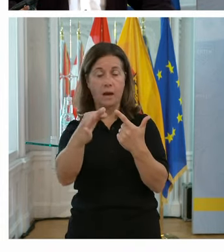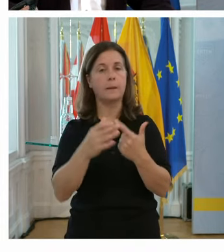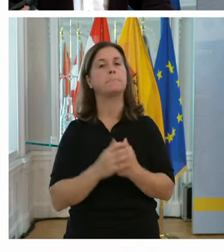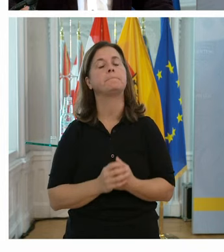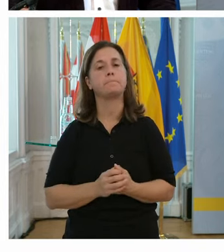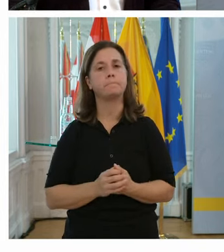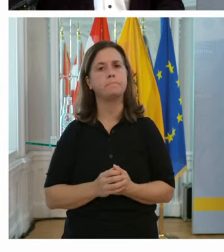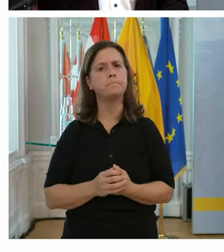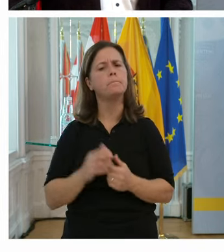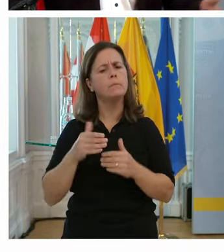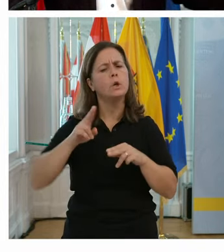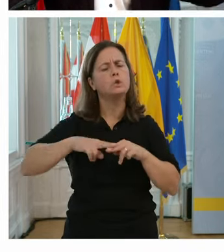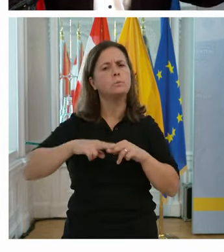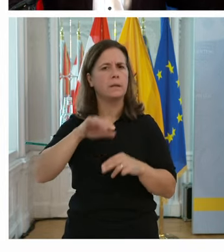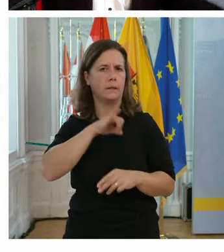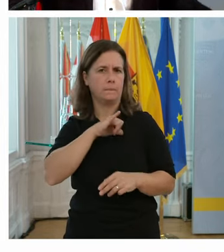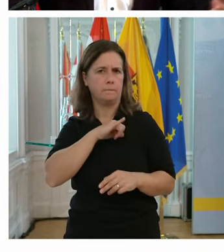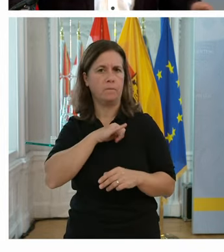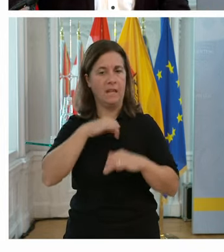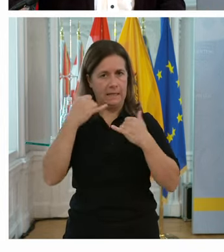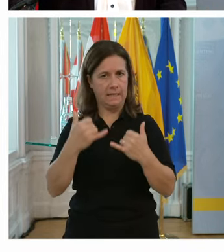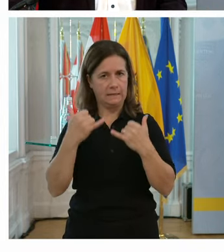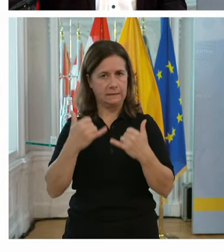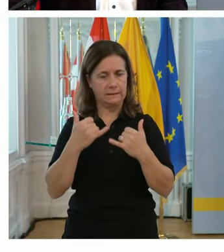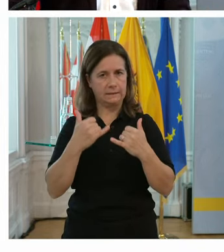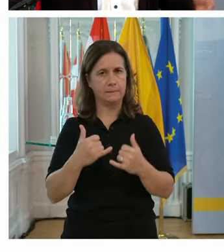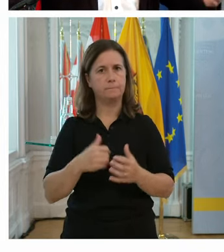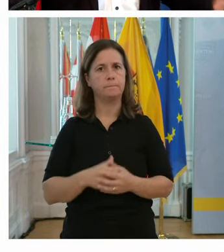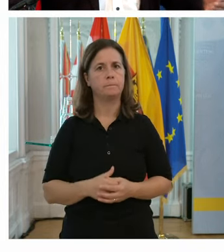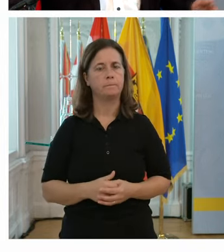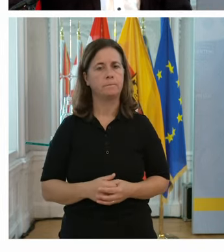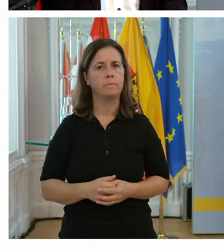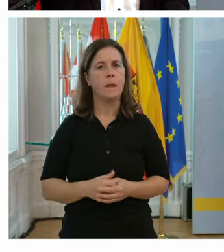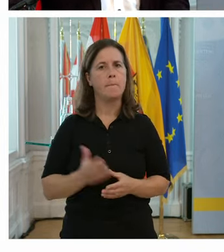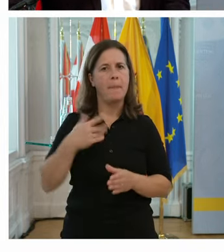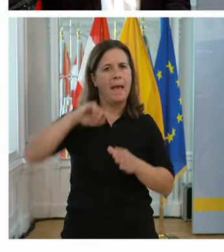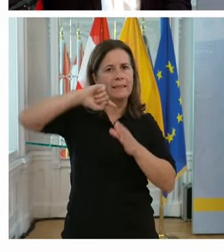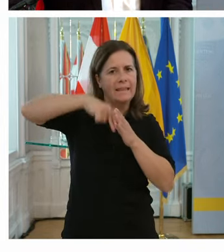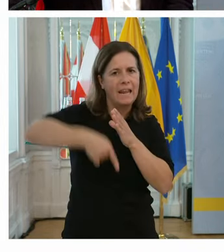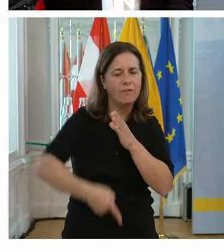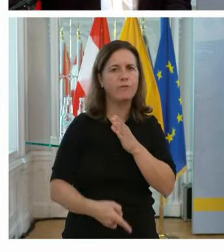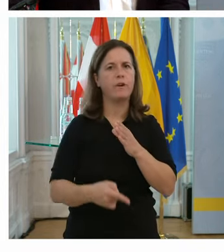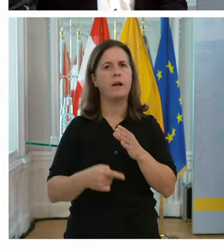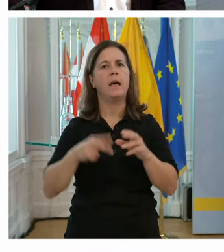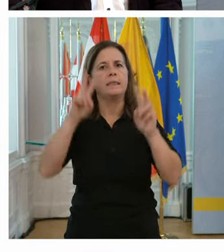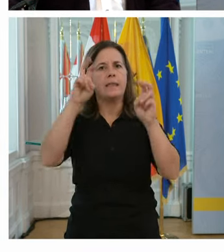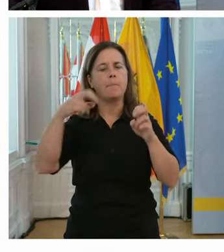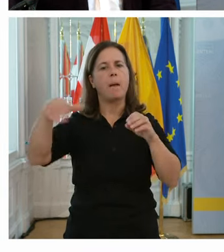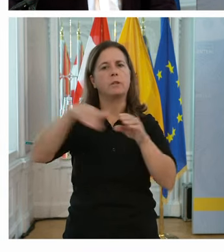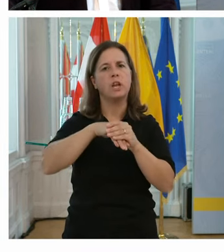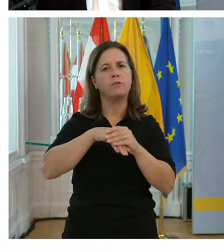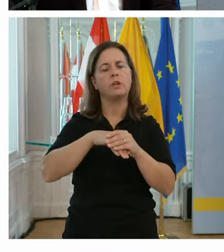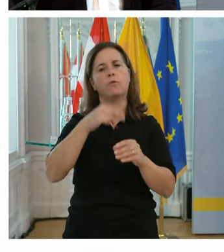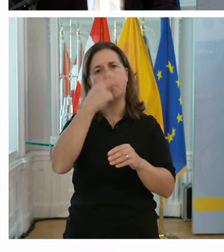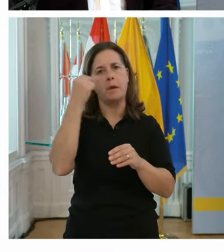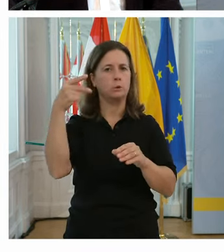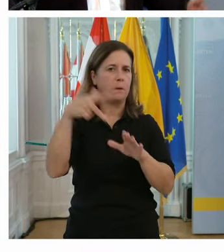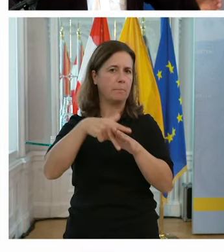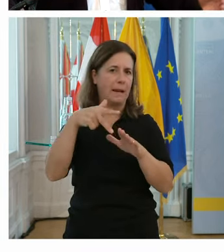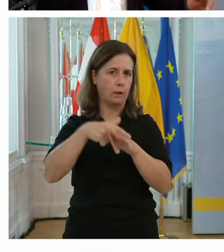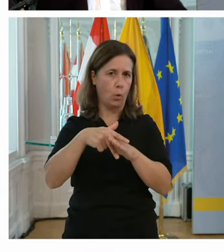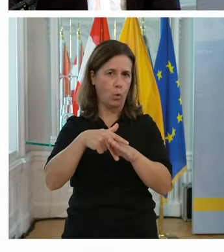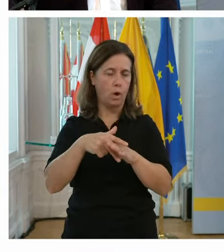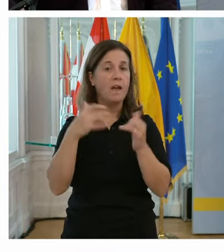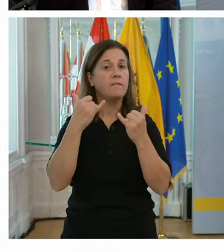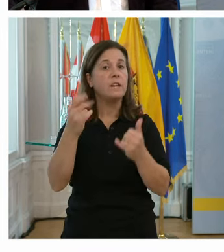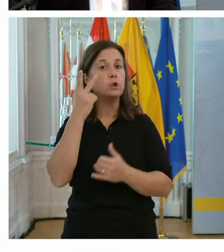danach interessiert, und wir gehen ja jetzt vertiefend in das Thema Beschäftigung von Menschen mit Behinderungen,